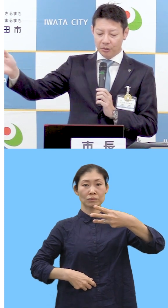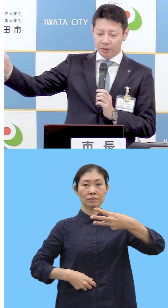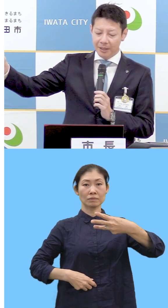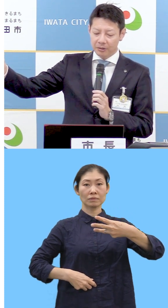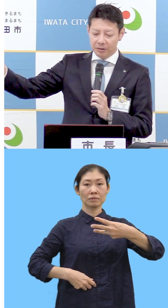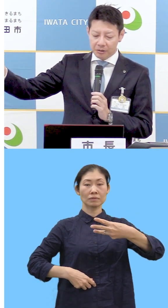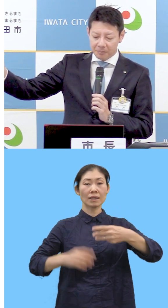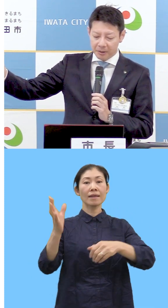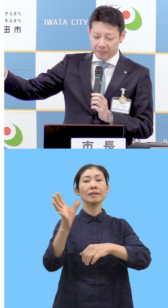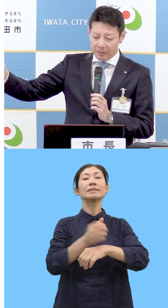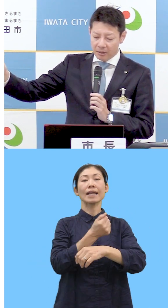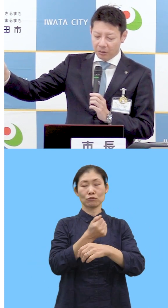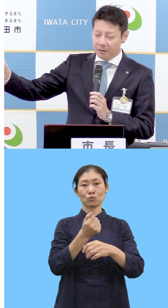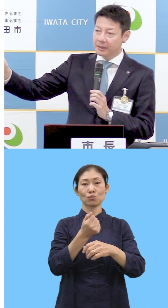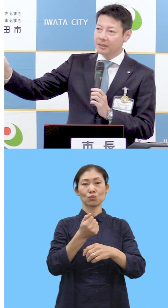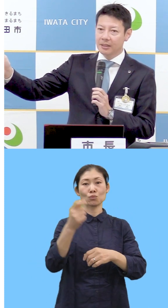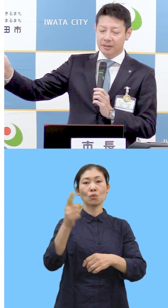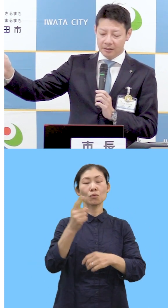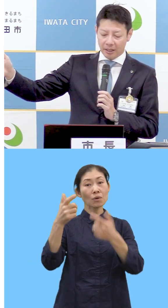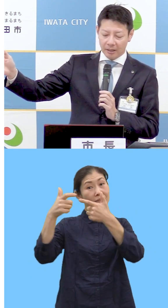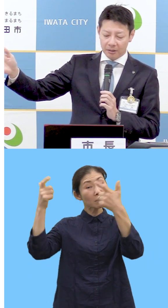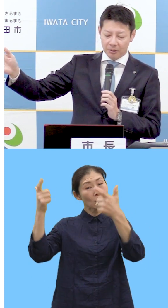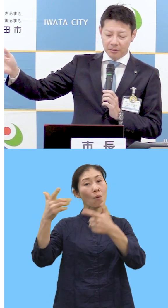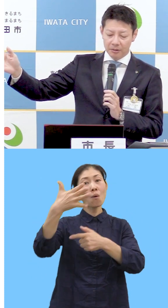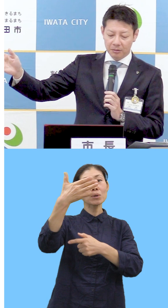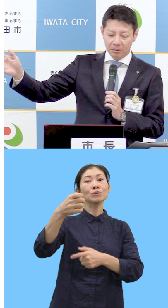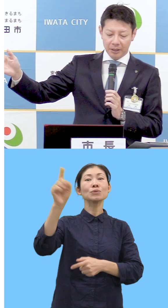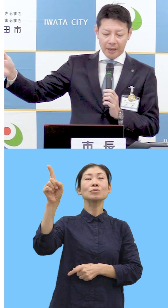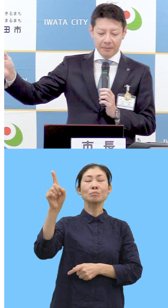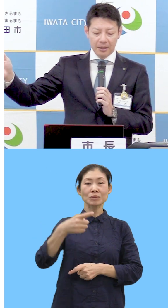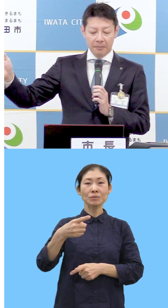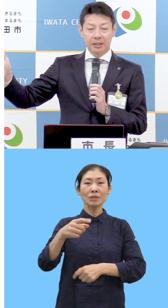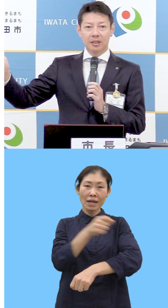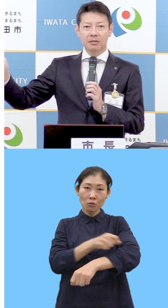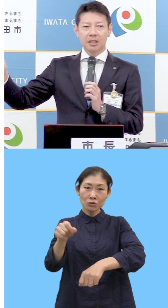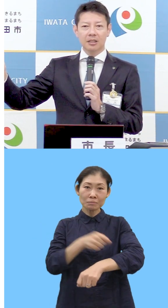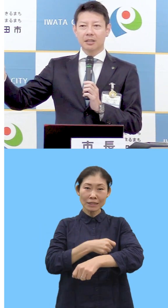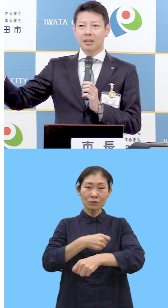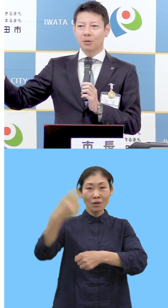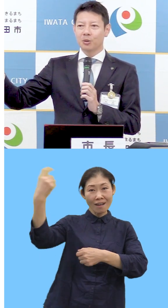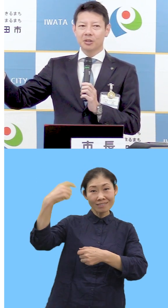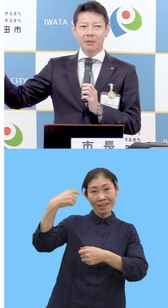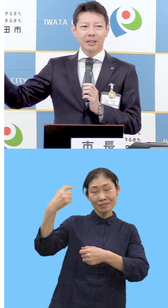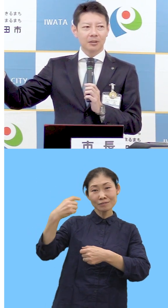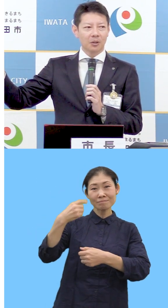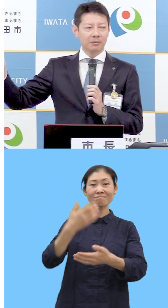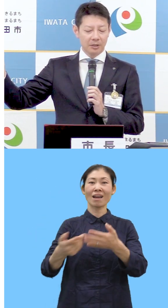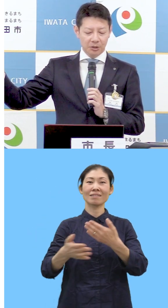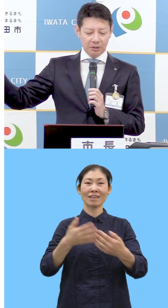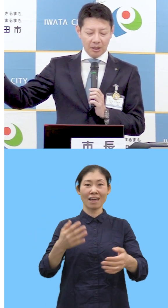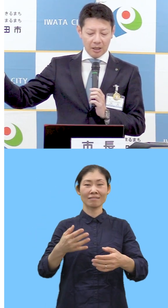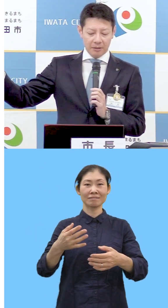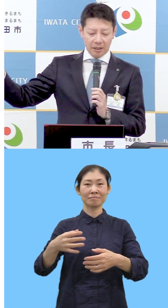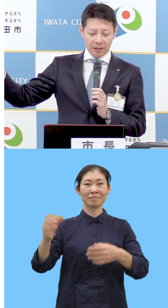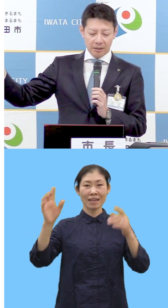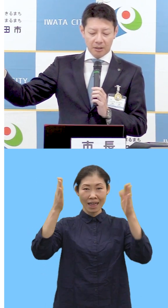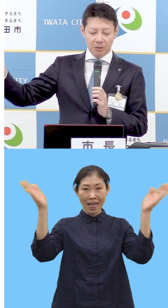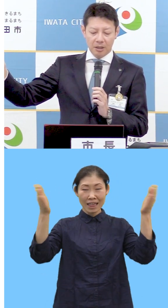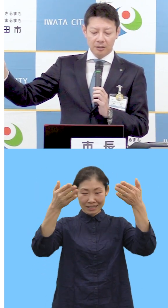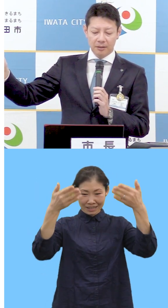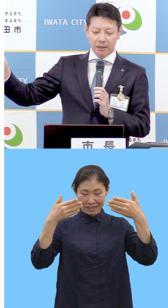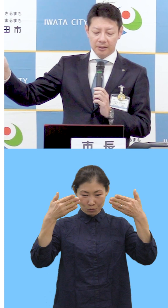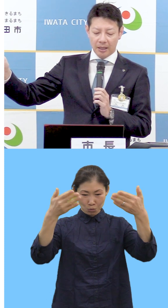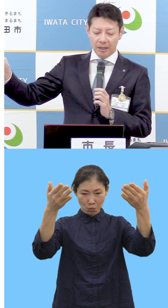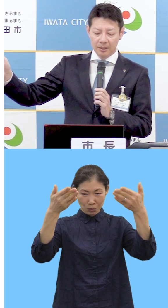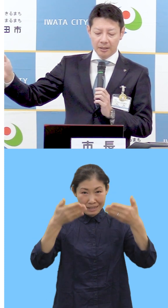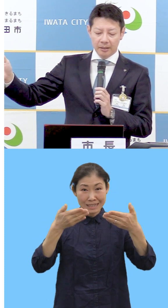選手との夢の90分特別レッスン体験ということで、寄付金額は50万円と非常に高いわけですが、